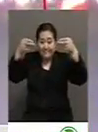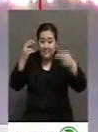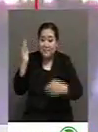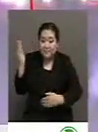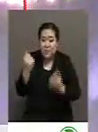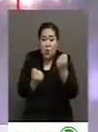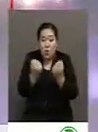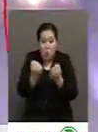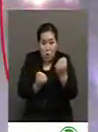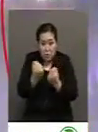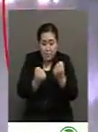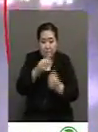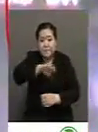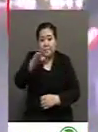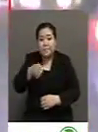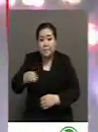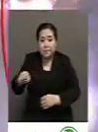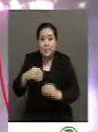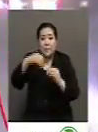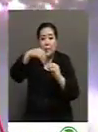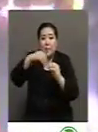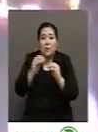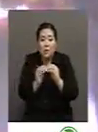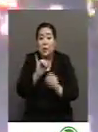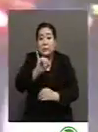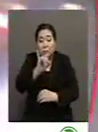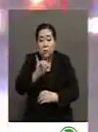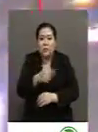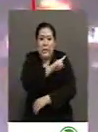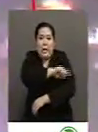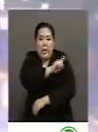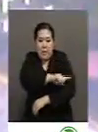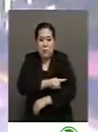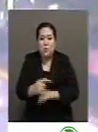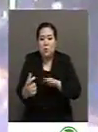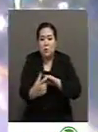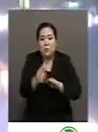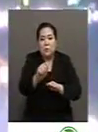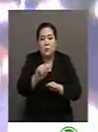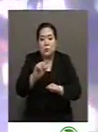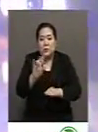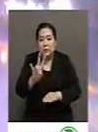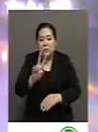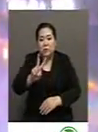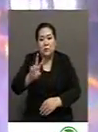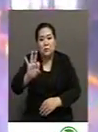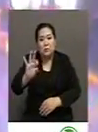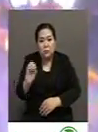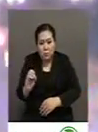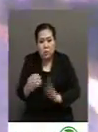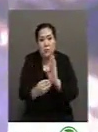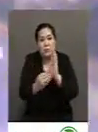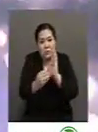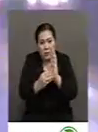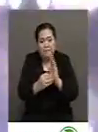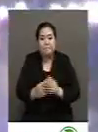บะ Isuzu สีขาวหมายเลขทะเบียนทพุทเท่าออ่าง7290กรุงเทพค่ะพอขับมาถึงบริเวณจุดตรว